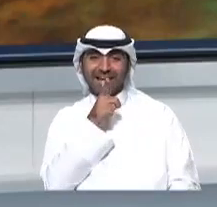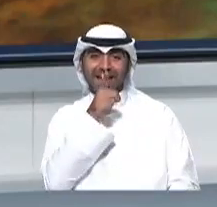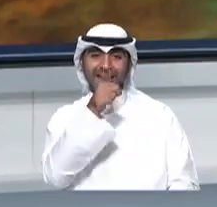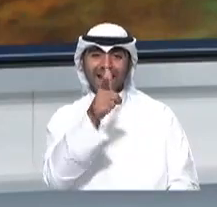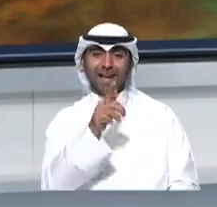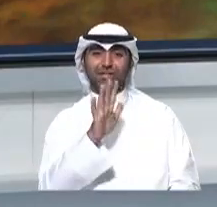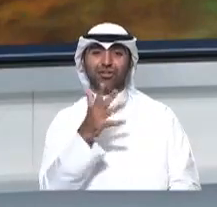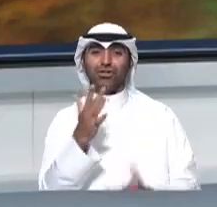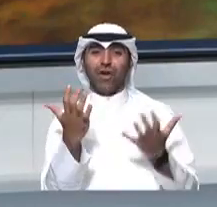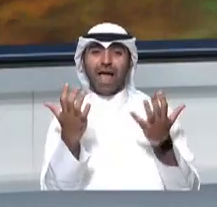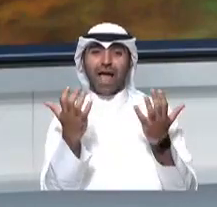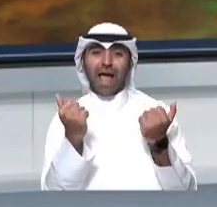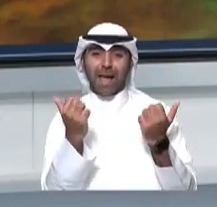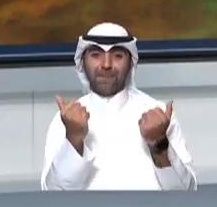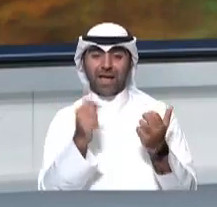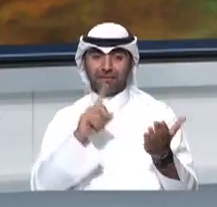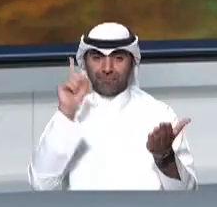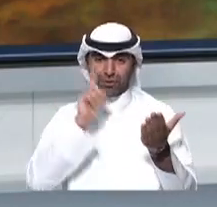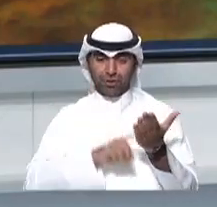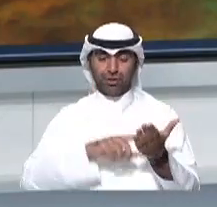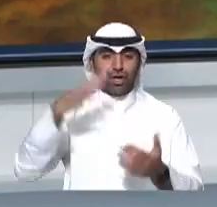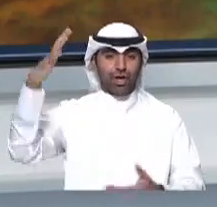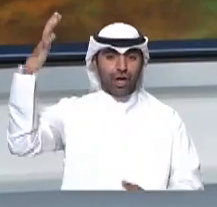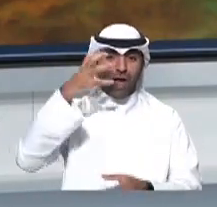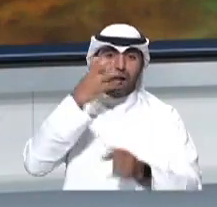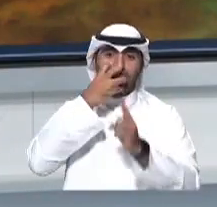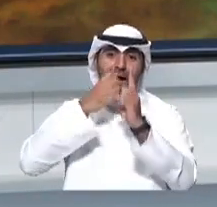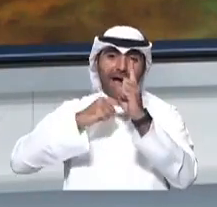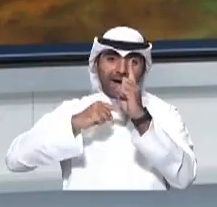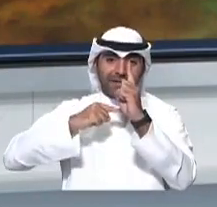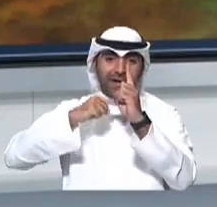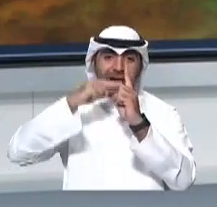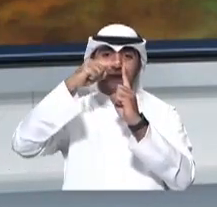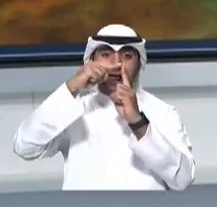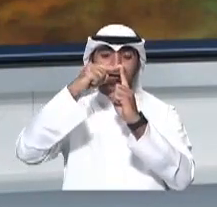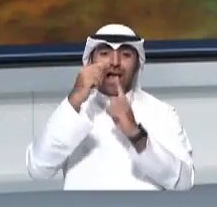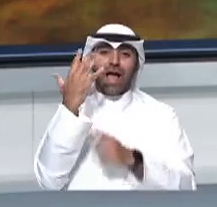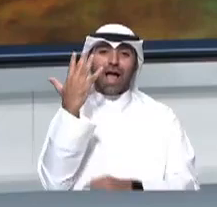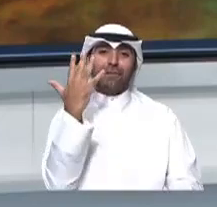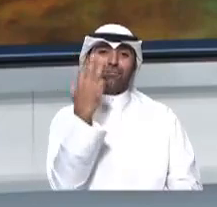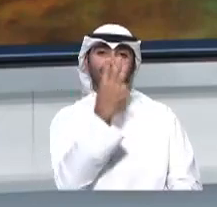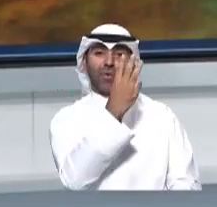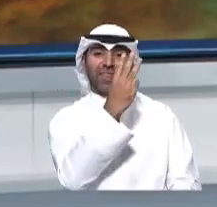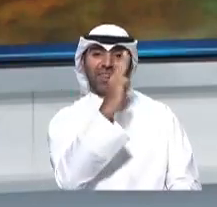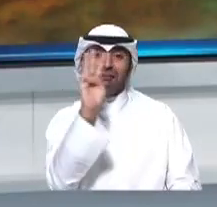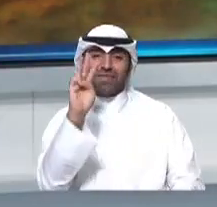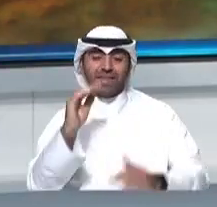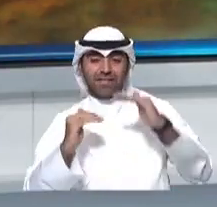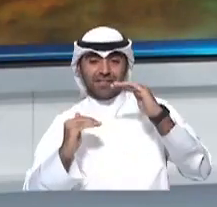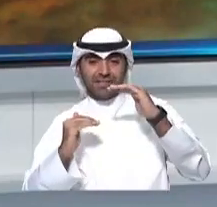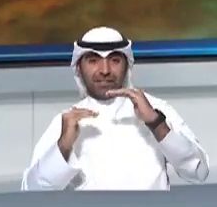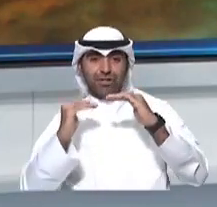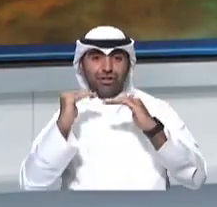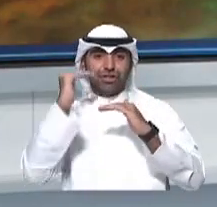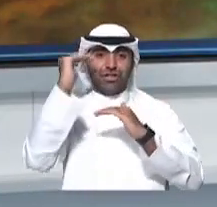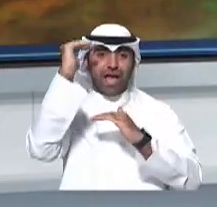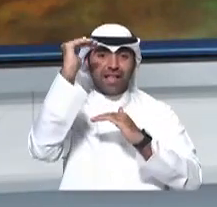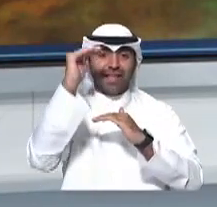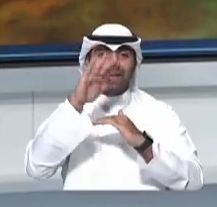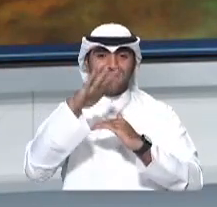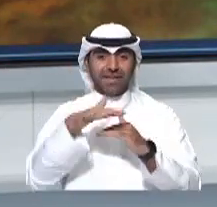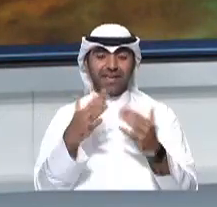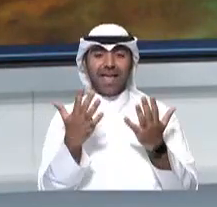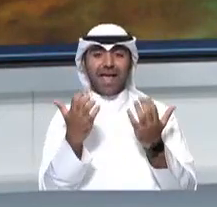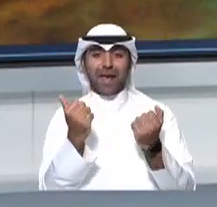الساحلية وكذلك الجزر متوقع أن تتفاوت ما بين 15 درجة مئوية إلى 17 درجة مئوية. في